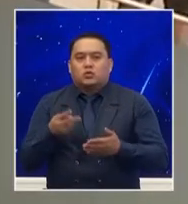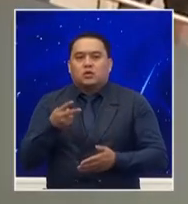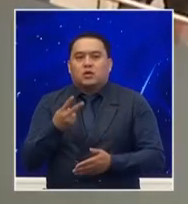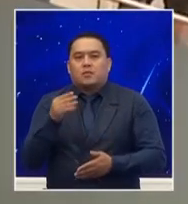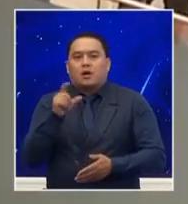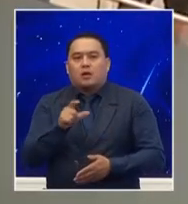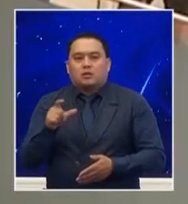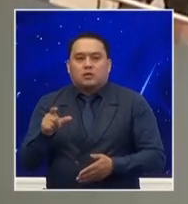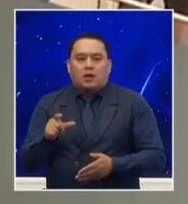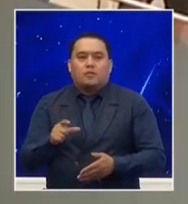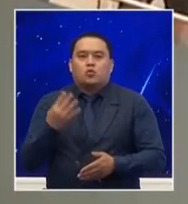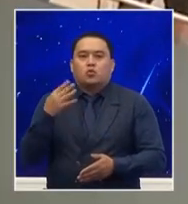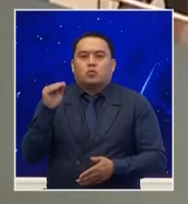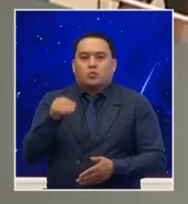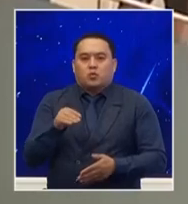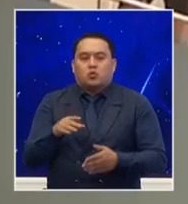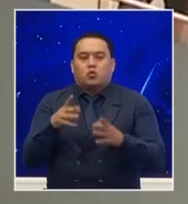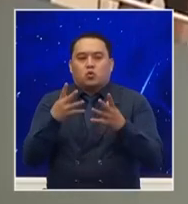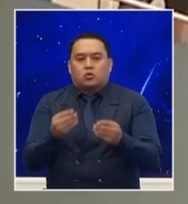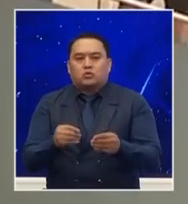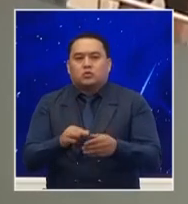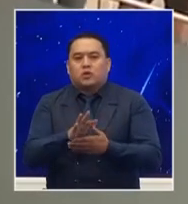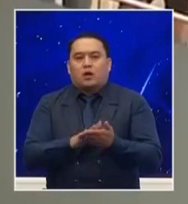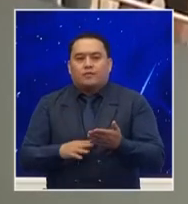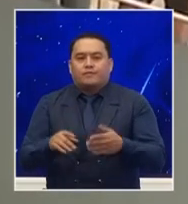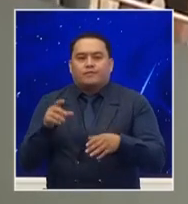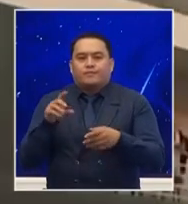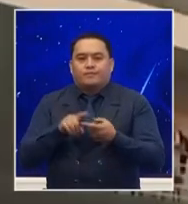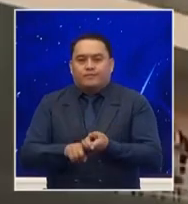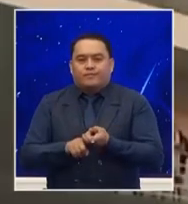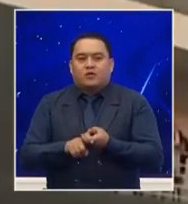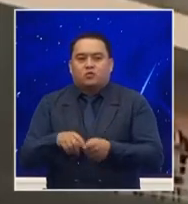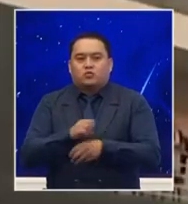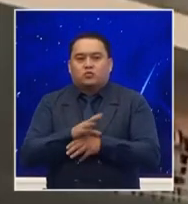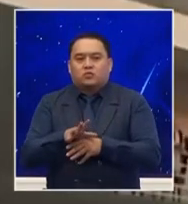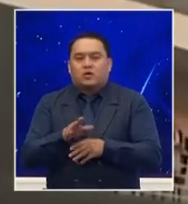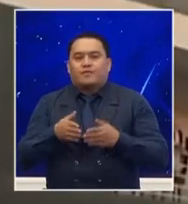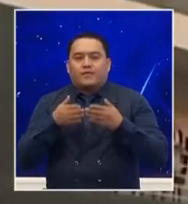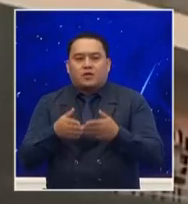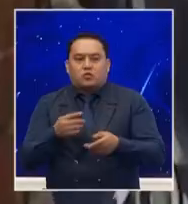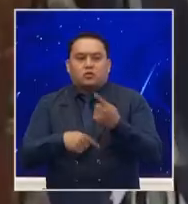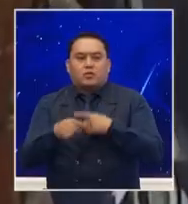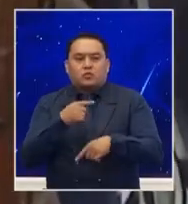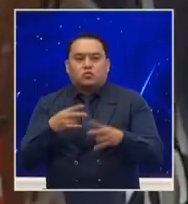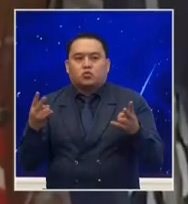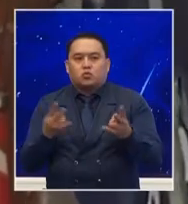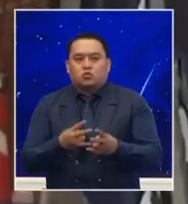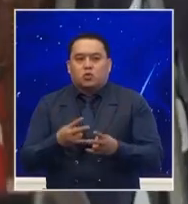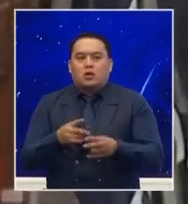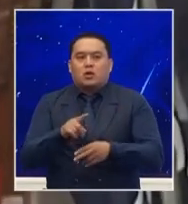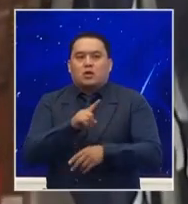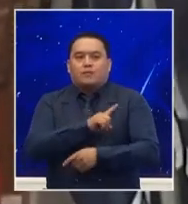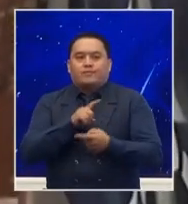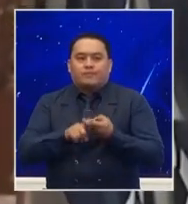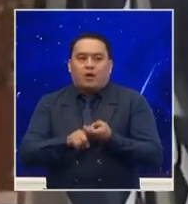мінген. Олардың сапар 4 күнге жалғасуы тиіс еді. Алайда вирус жұқтыру оқиғасына байланысты кеме кері қайтуға тиіс болды. Енді науқаспен